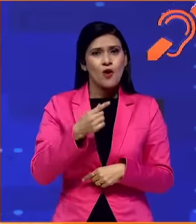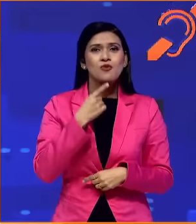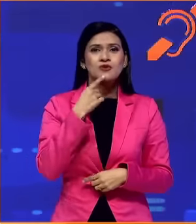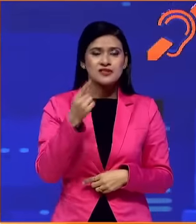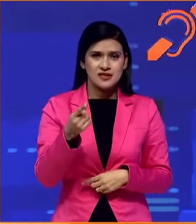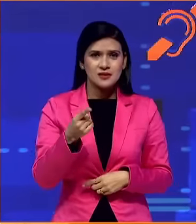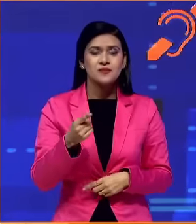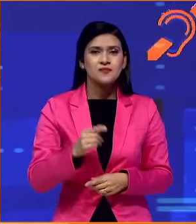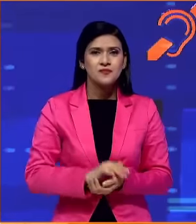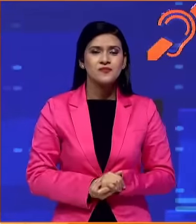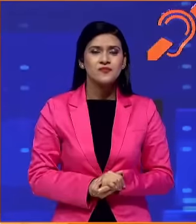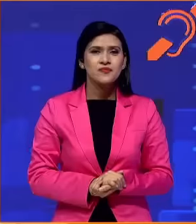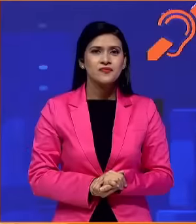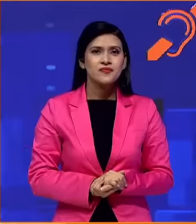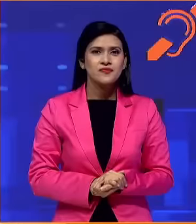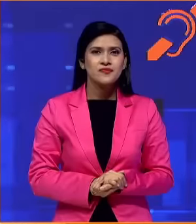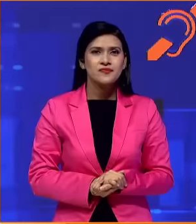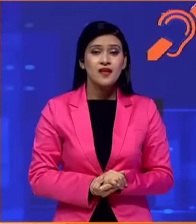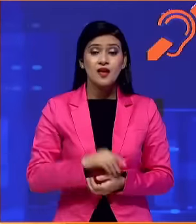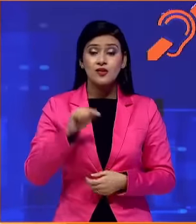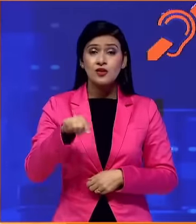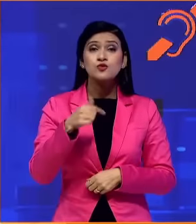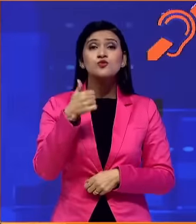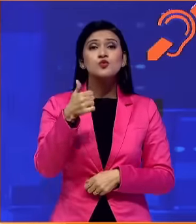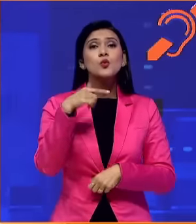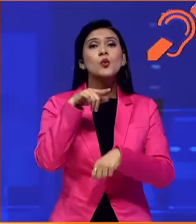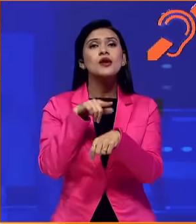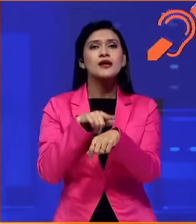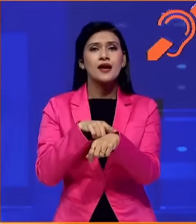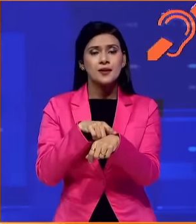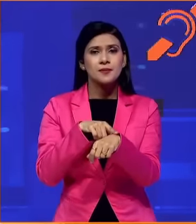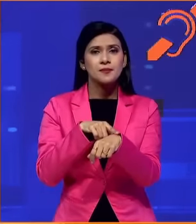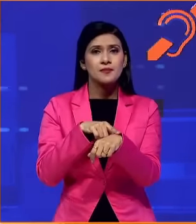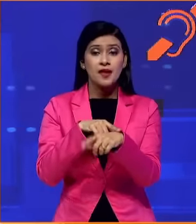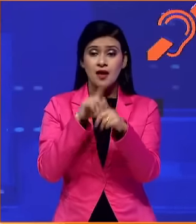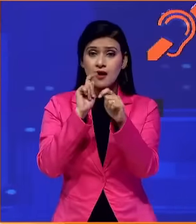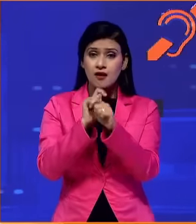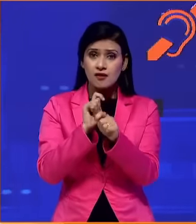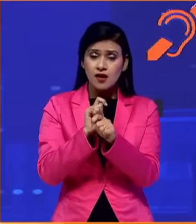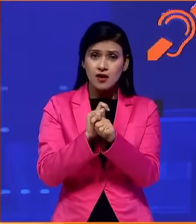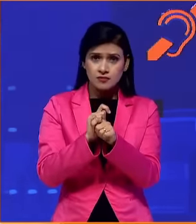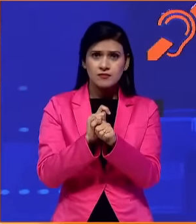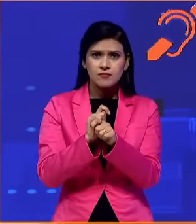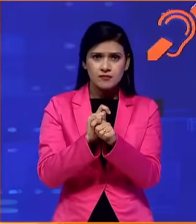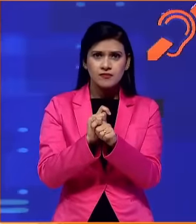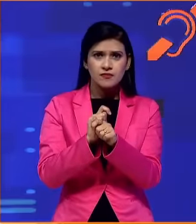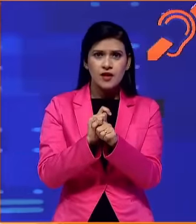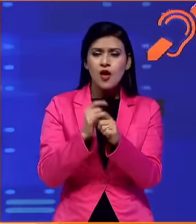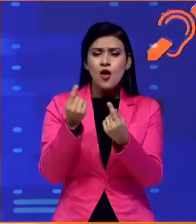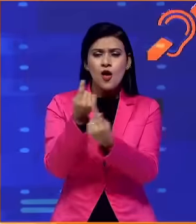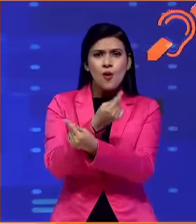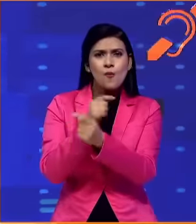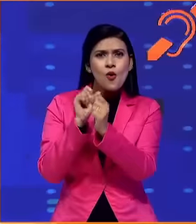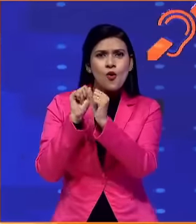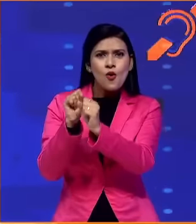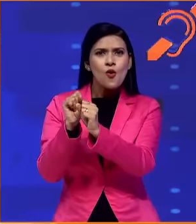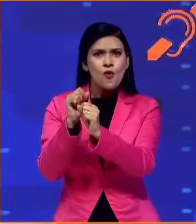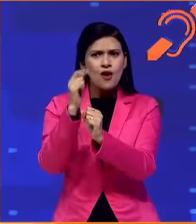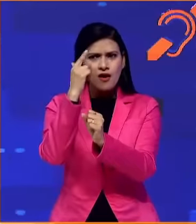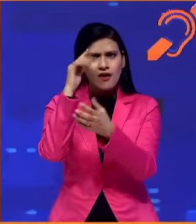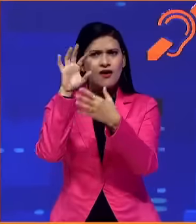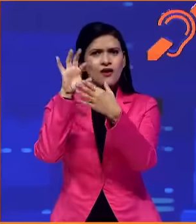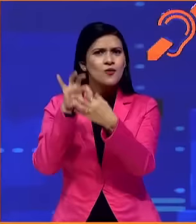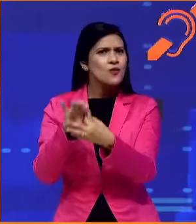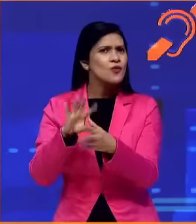अवसरपरमैंएकबारफिरकहनाचाहताहूं किजोकुछभीहासिलहुआहैवह किसीराजनीतिकदलकीदूरदर्शिताकेकारणनहीं ,बल्किदेशके सर्वोच्च